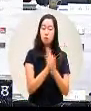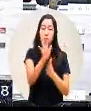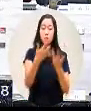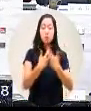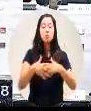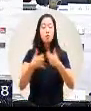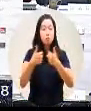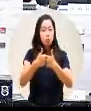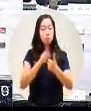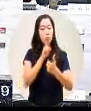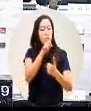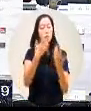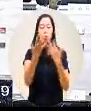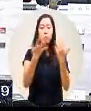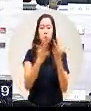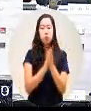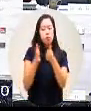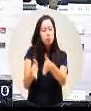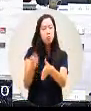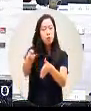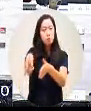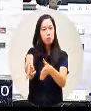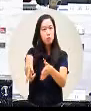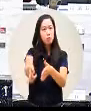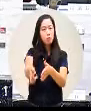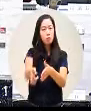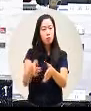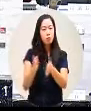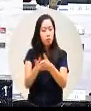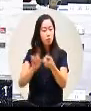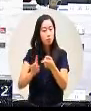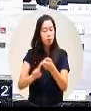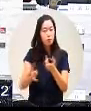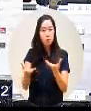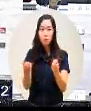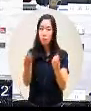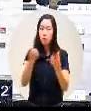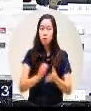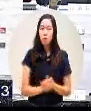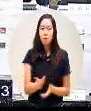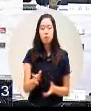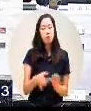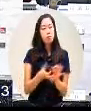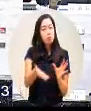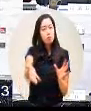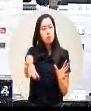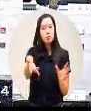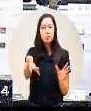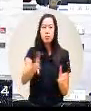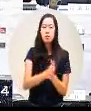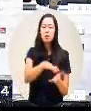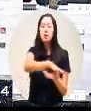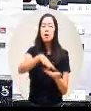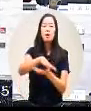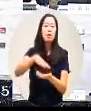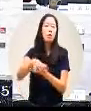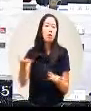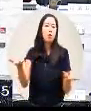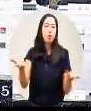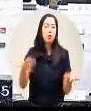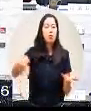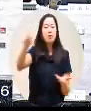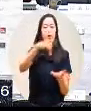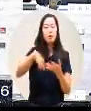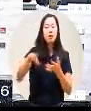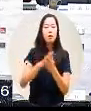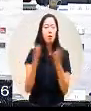会，安尼较有对你敢对你敢有较不利？啊，你是啊，着安武安呢？满城风